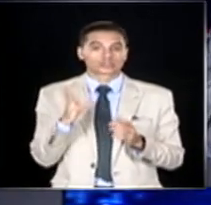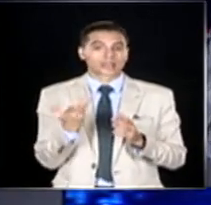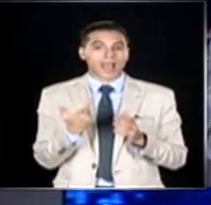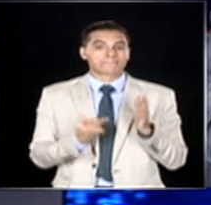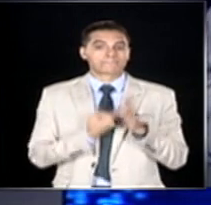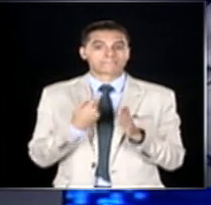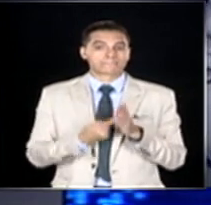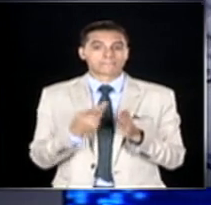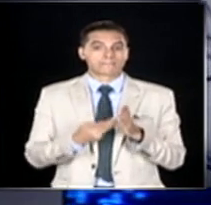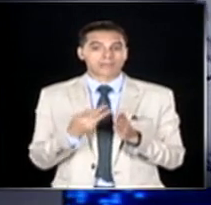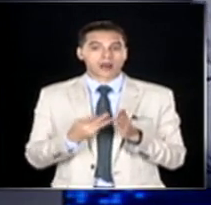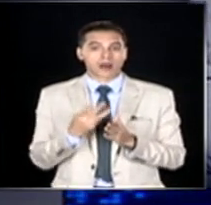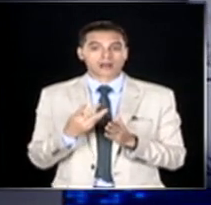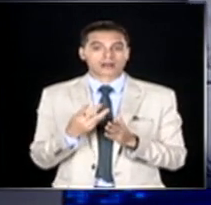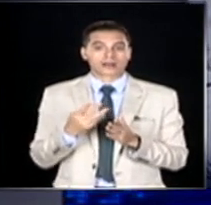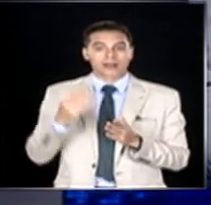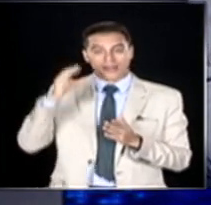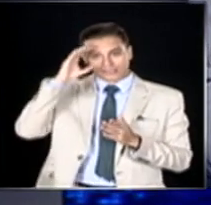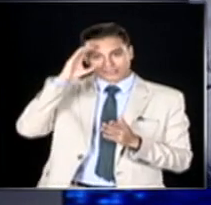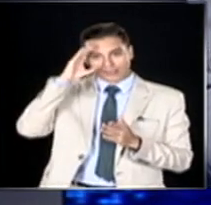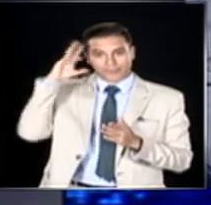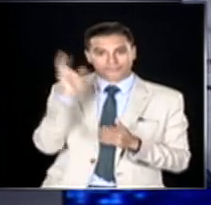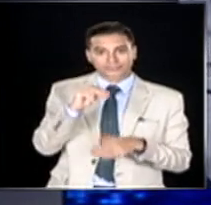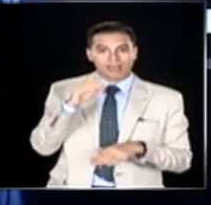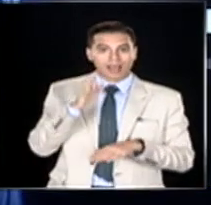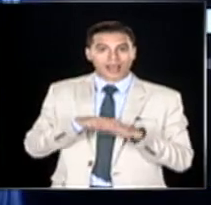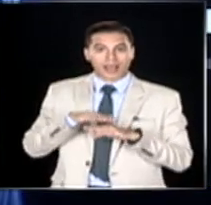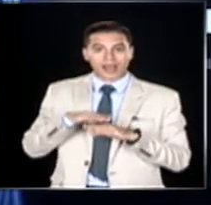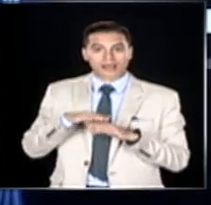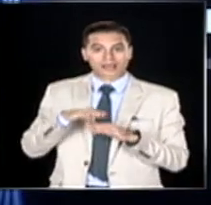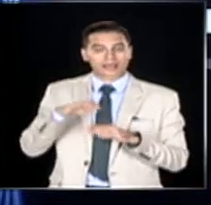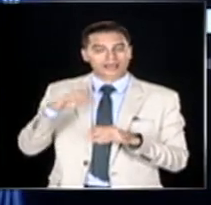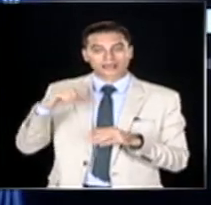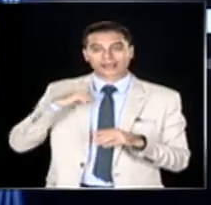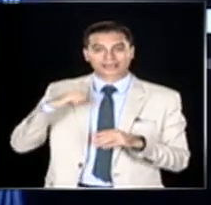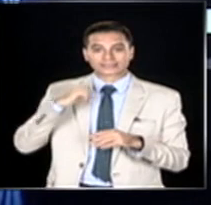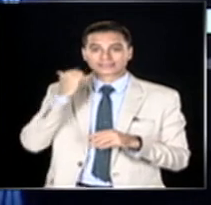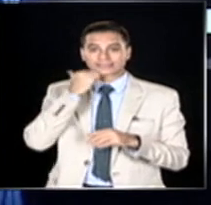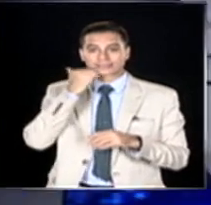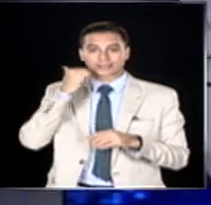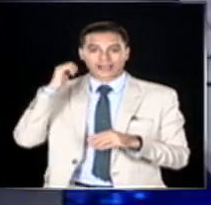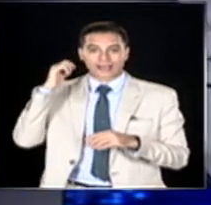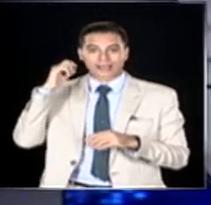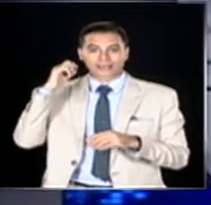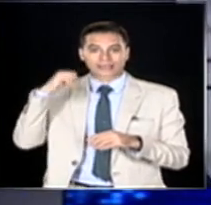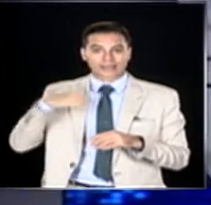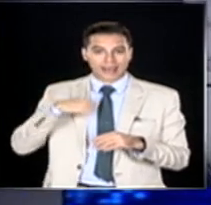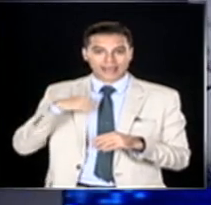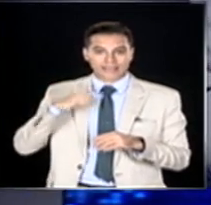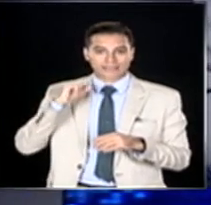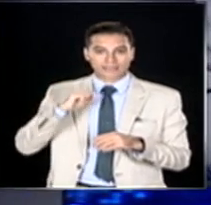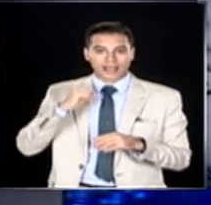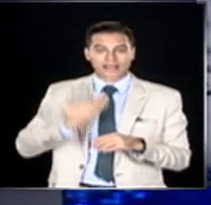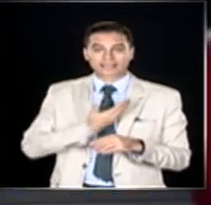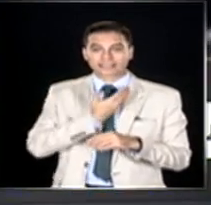مرات. لا، الإسماعيلي حصل على الدوري 3 مرات، مش مرة ولا 2، 3 مرات.